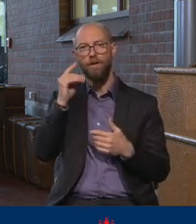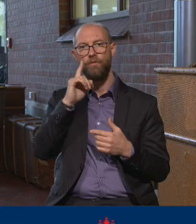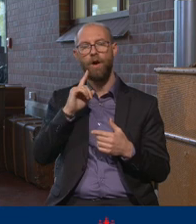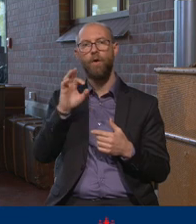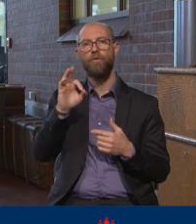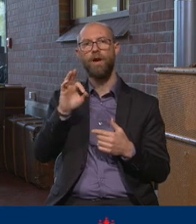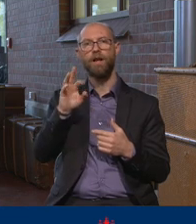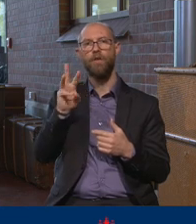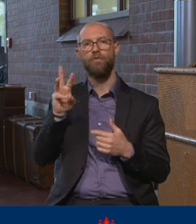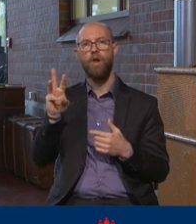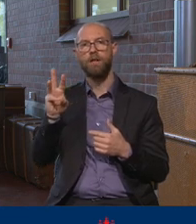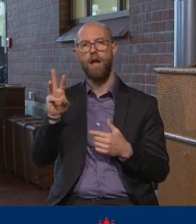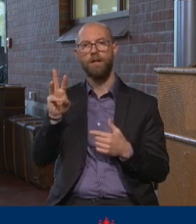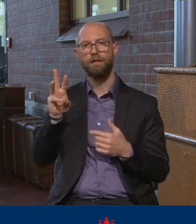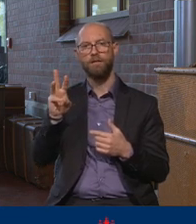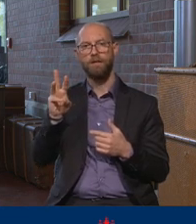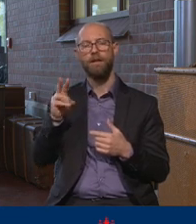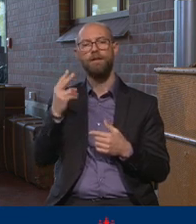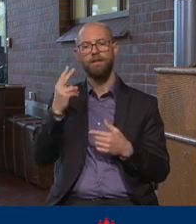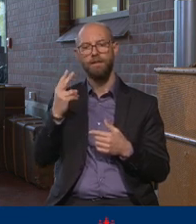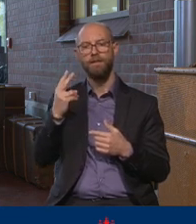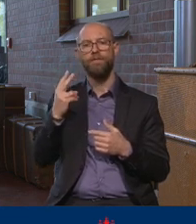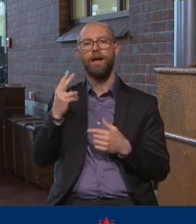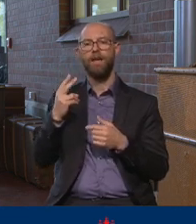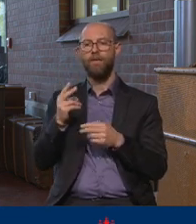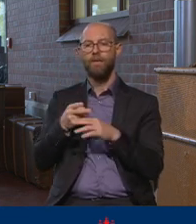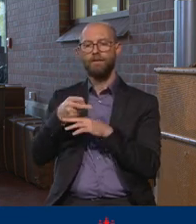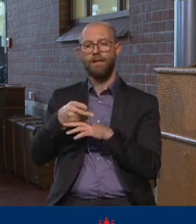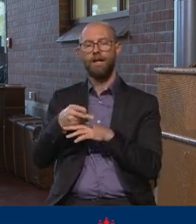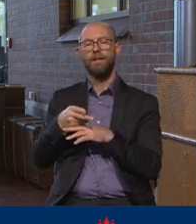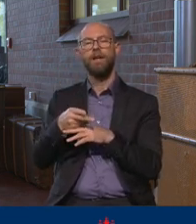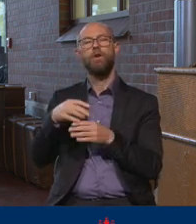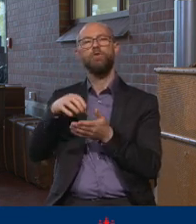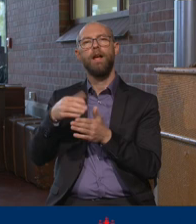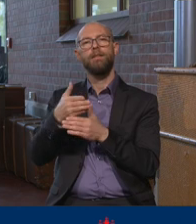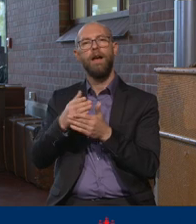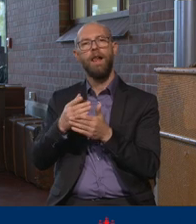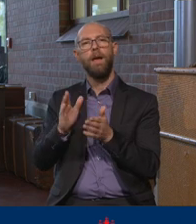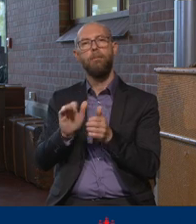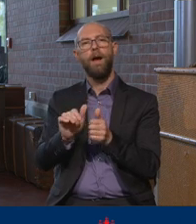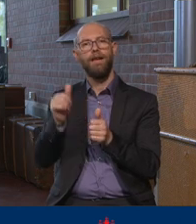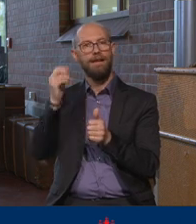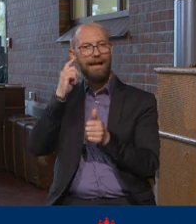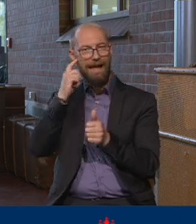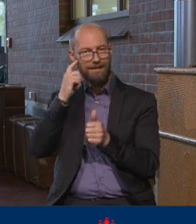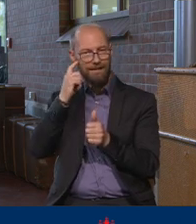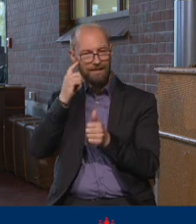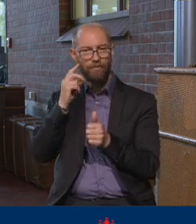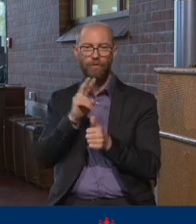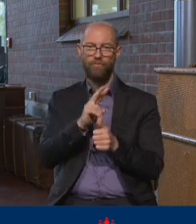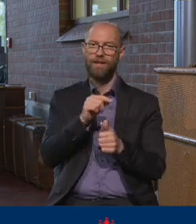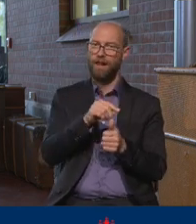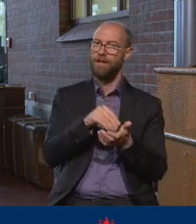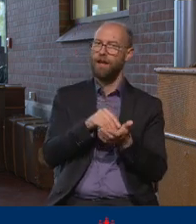wolters zwei vertreterin der stadt beiräte vettel und rothenburgsort dabei haben die auch sozusagen